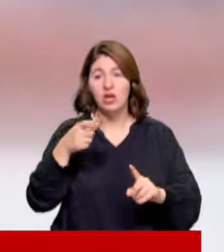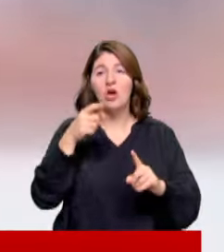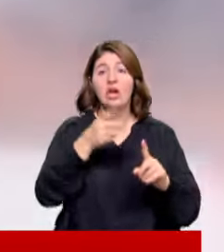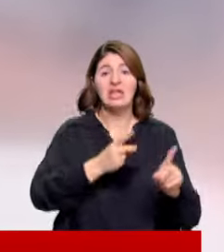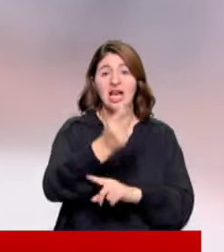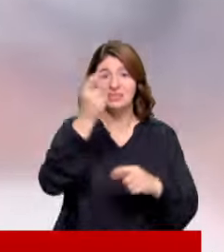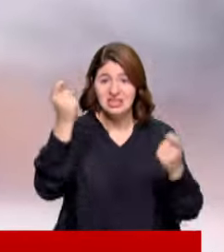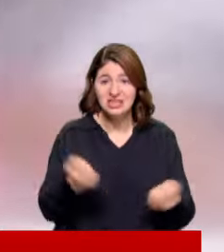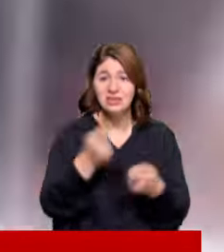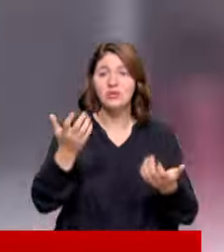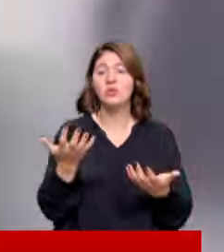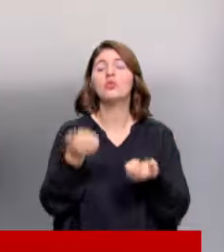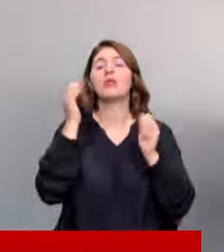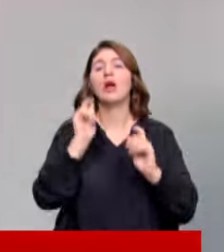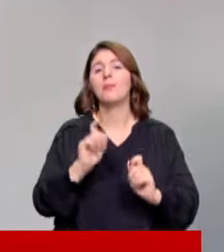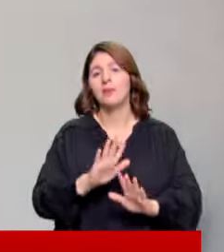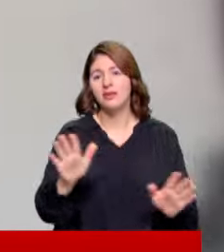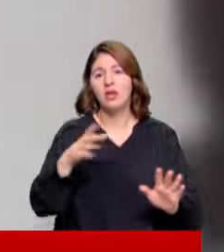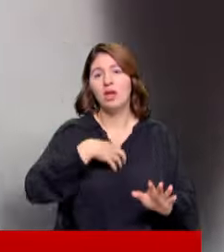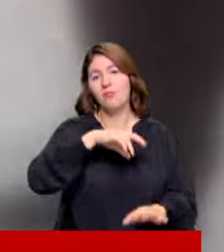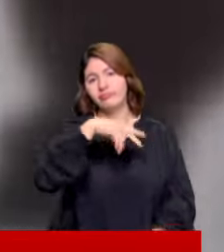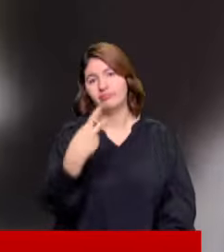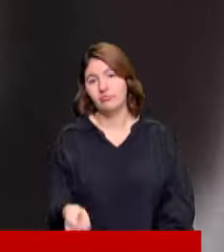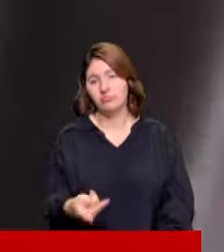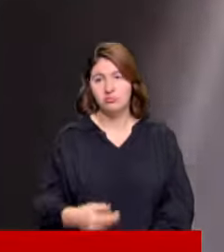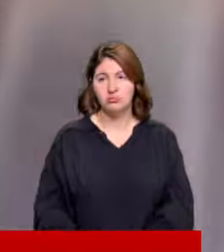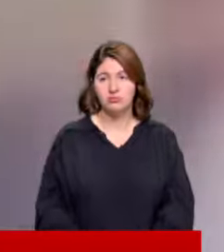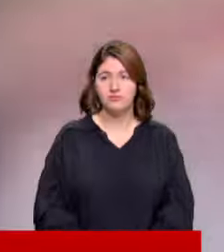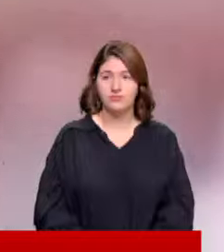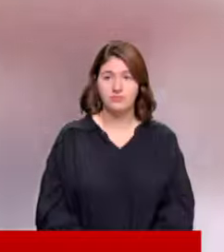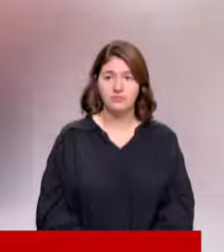Hoşaf kaçmaya çalışsa da kurtaramadı kendini. Yere yığıldı.